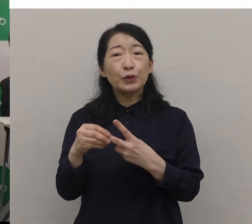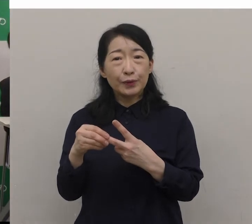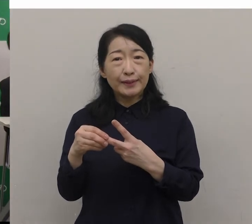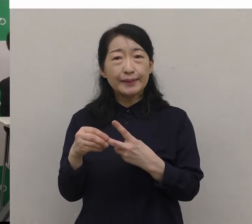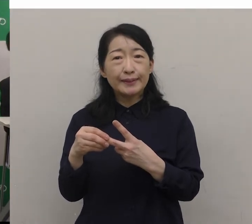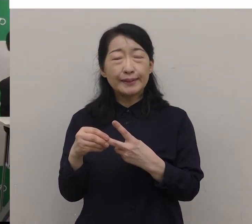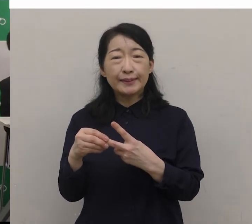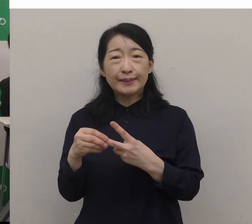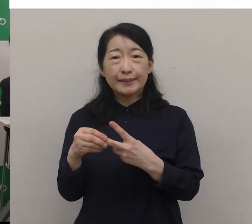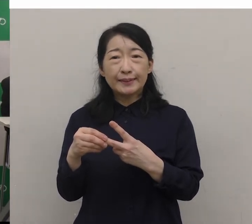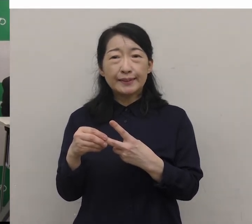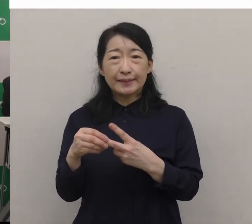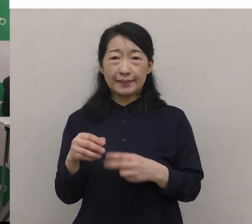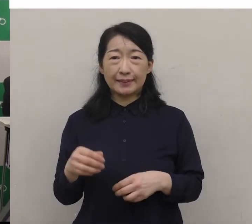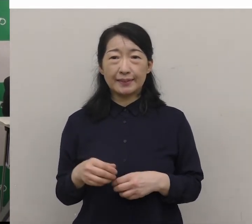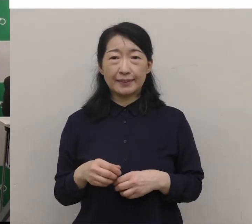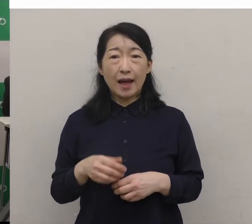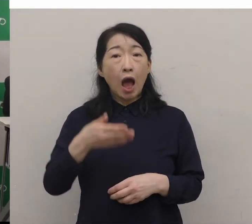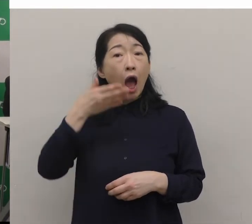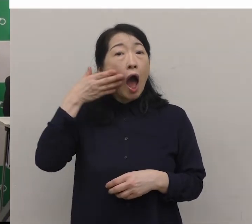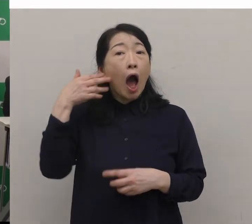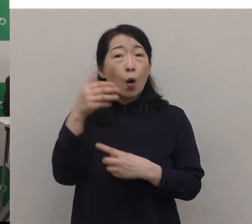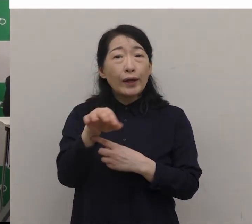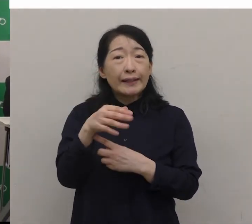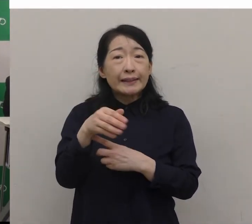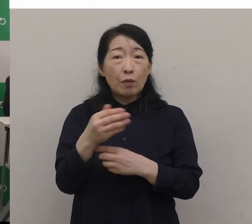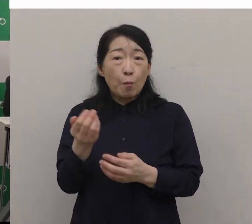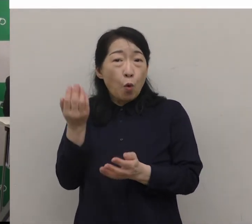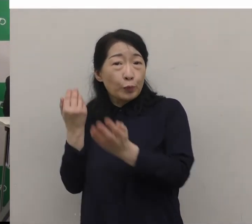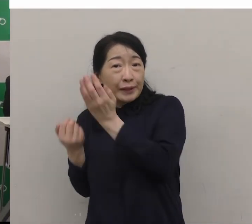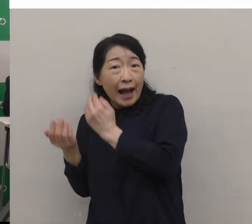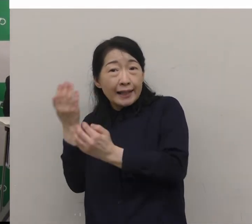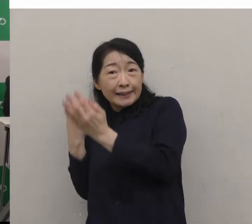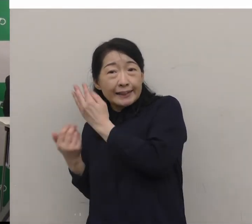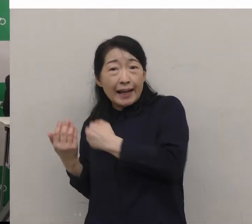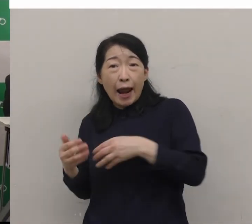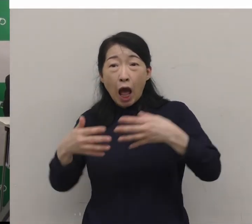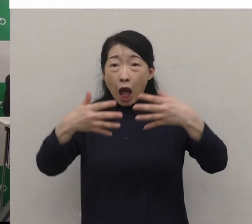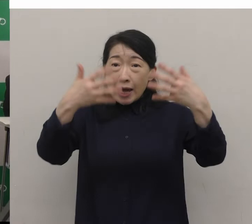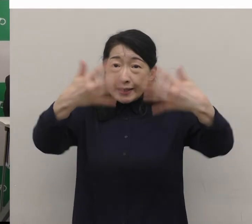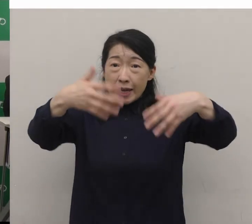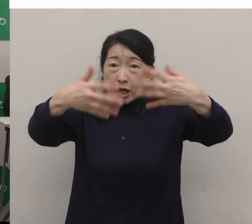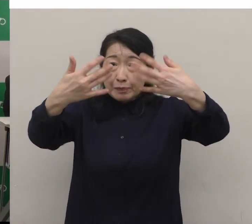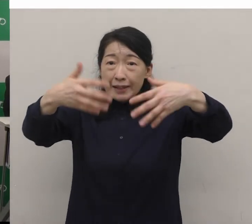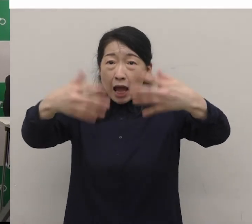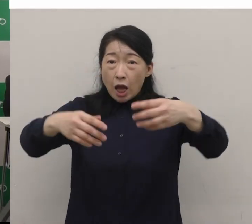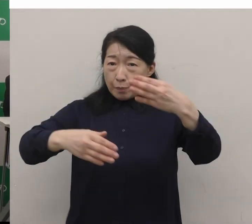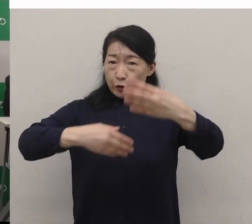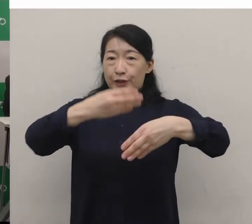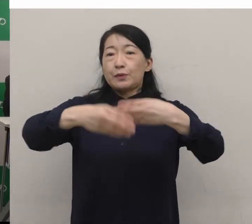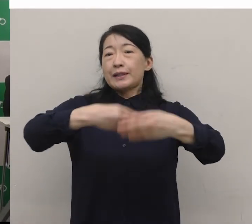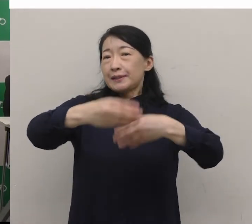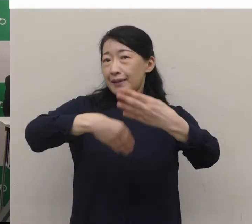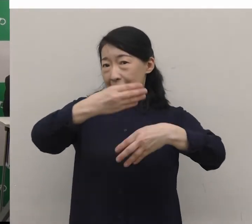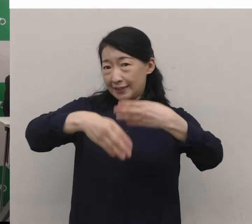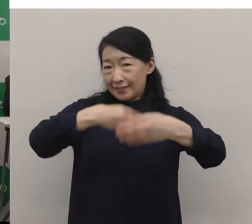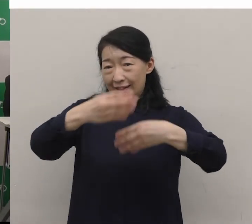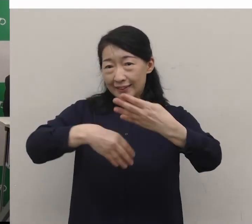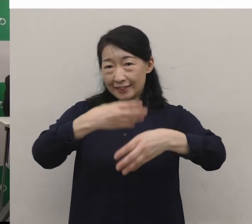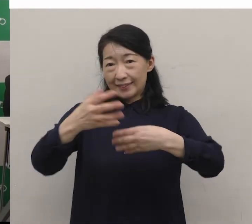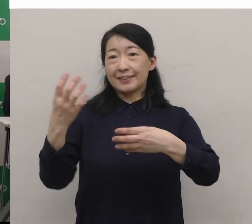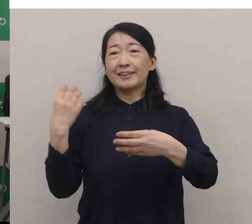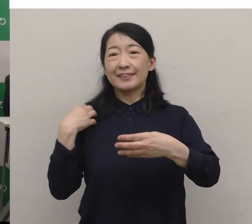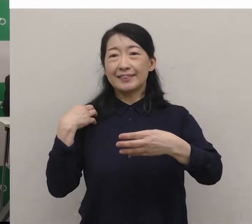けど、あの確か青柳さんなんか早い段階でテレビに相当早い段階に出られている方だというのは、私は